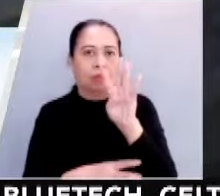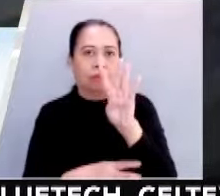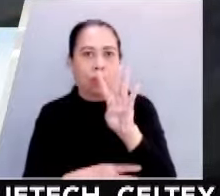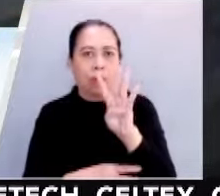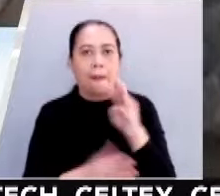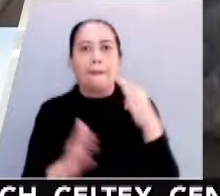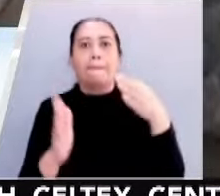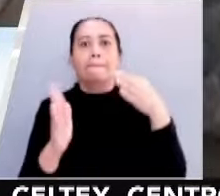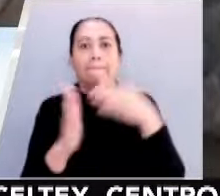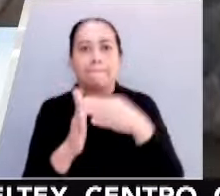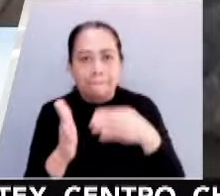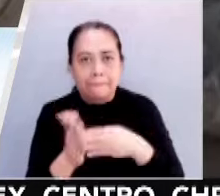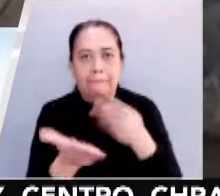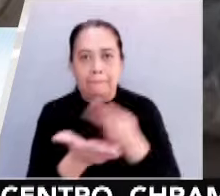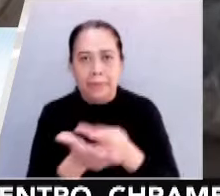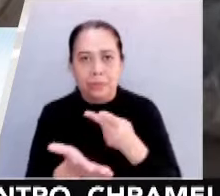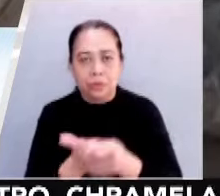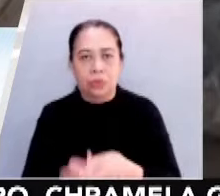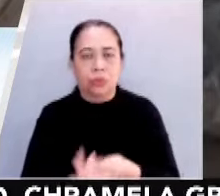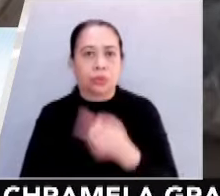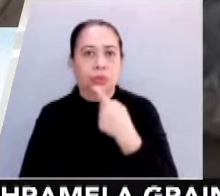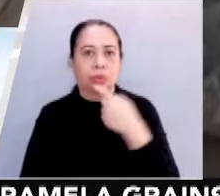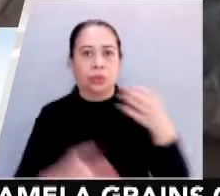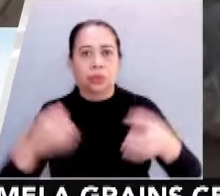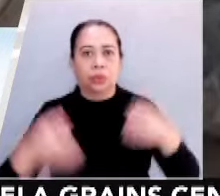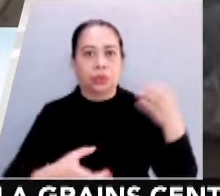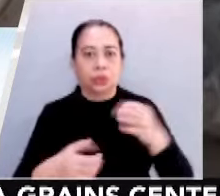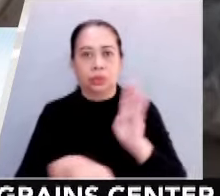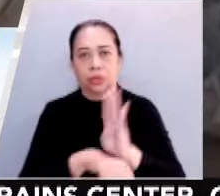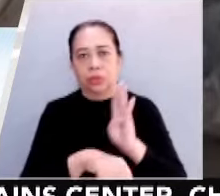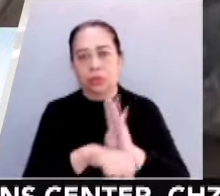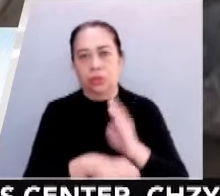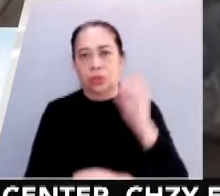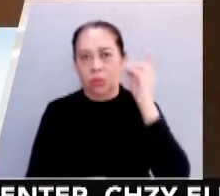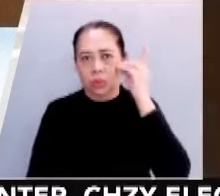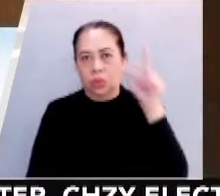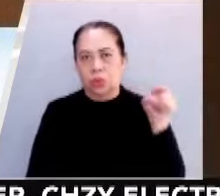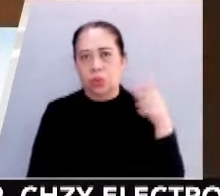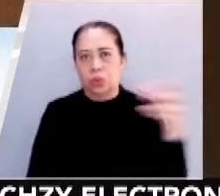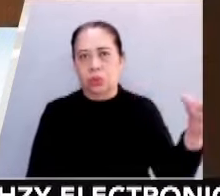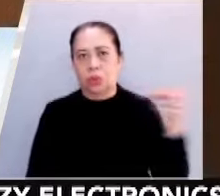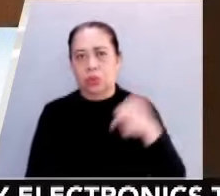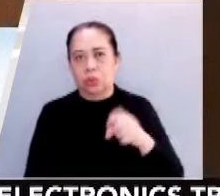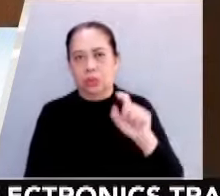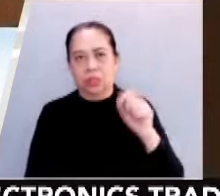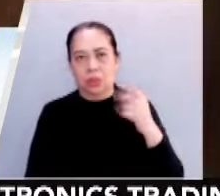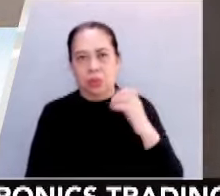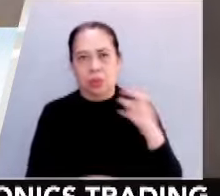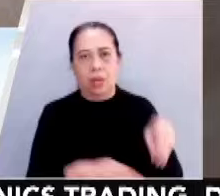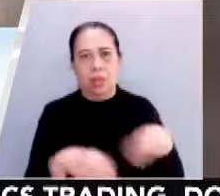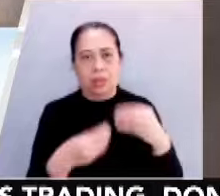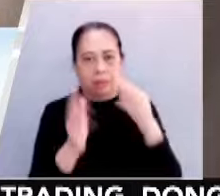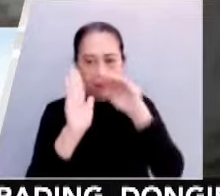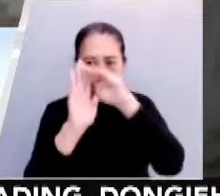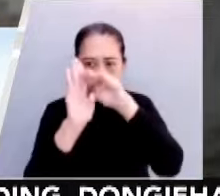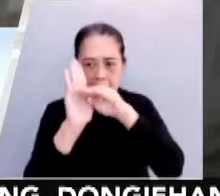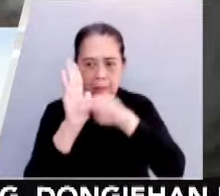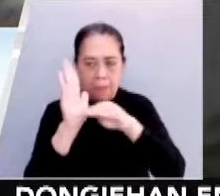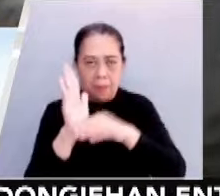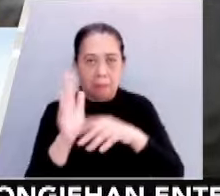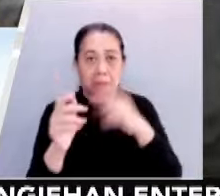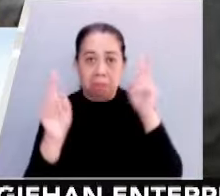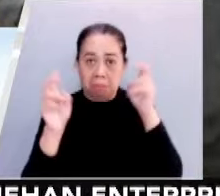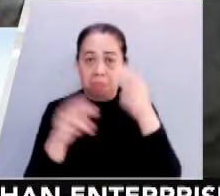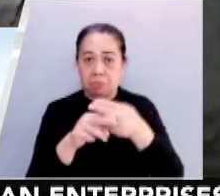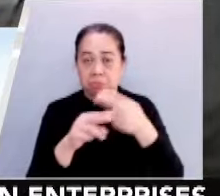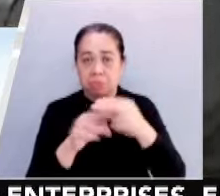pesos. Ayon sa korte, ang negosyanteng si Dong daw ang kumuha kay Taguba na siyang nagbigay ng listahan ng mga laman raw ng shipment at